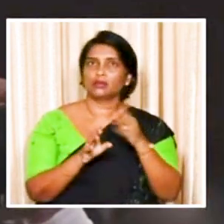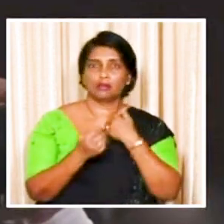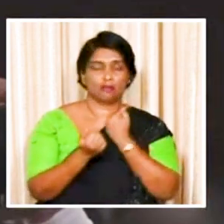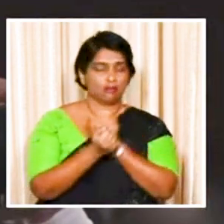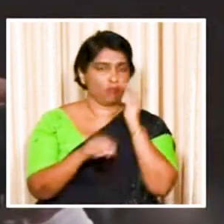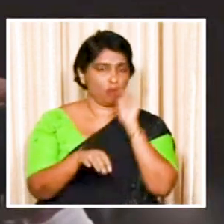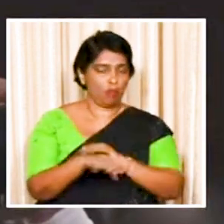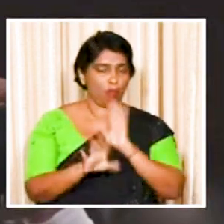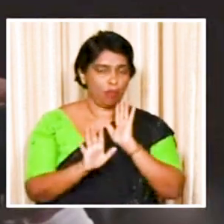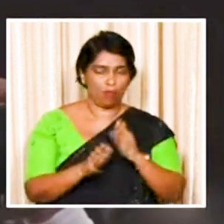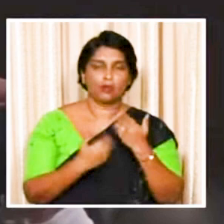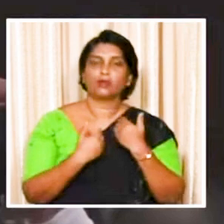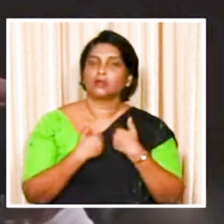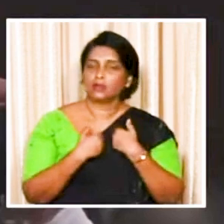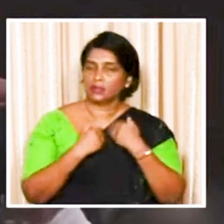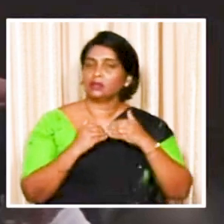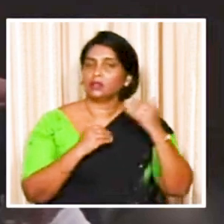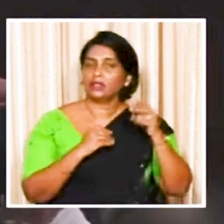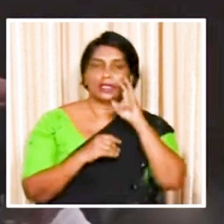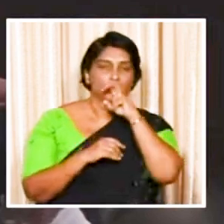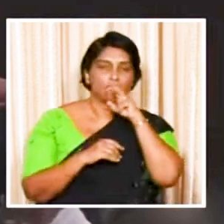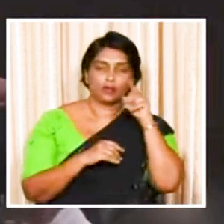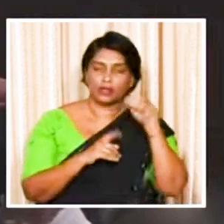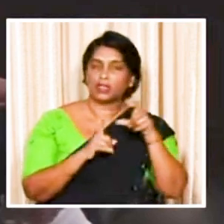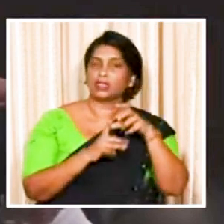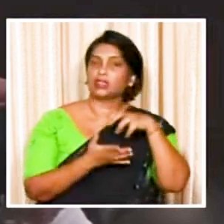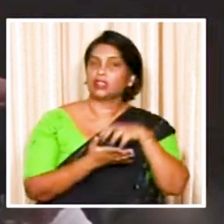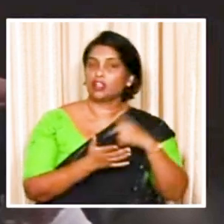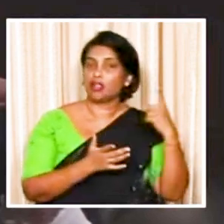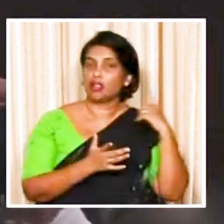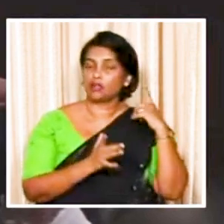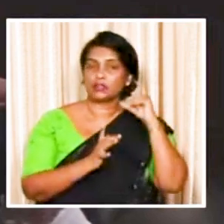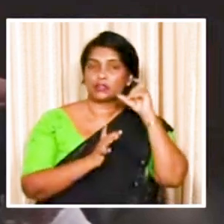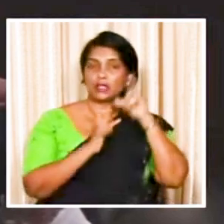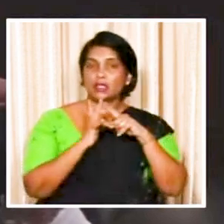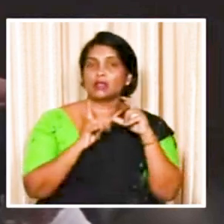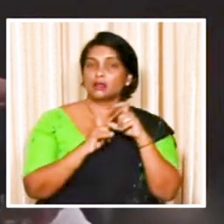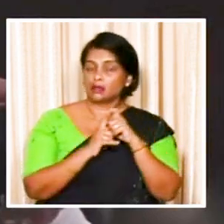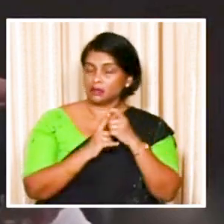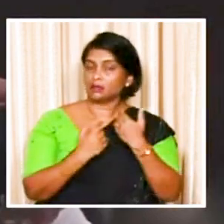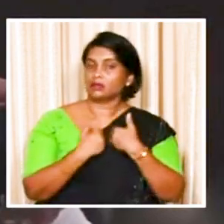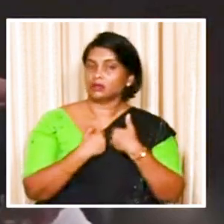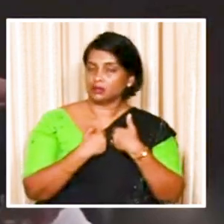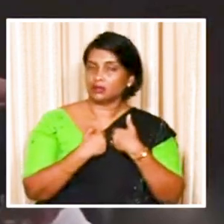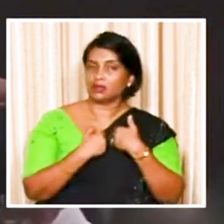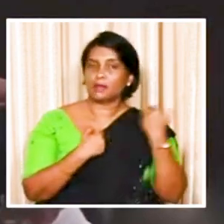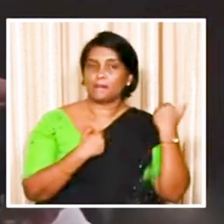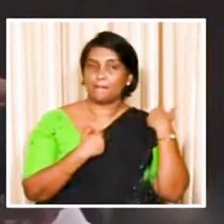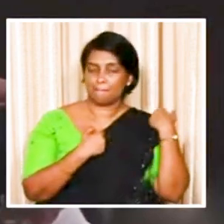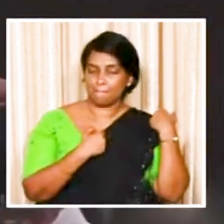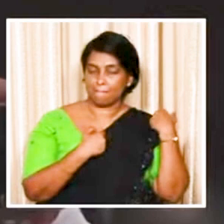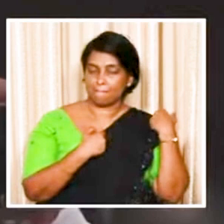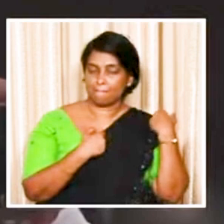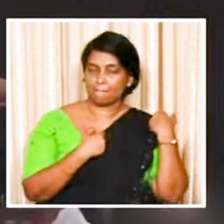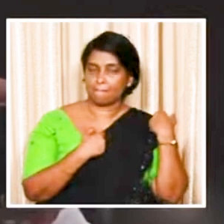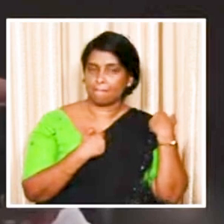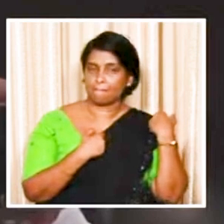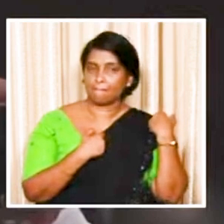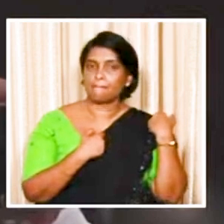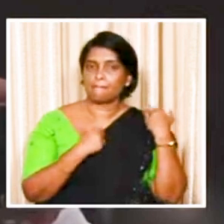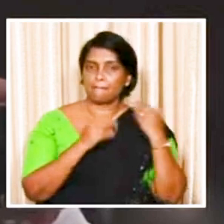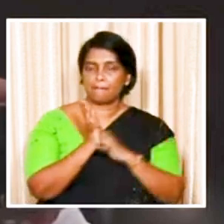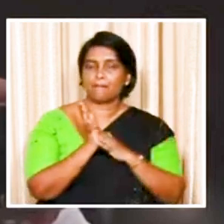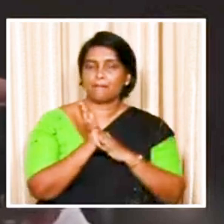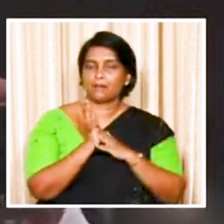உள்ள இராணுவ புலனாய்வாளர்கள் என்னையும் எனது சக ஊடகவியலாளர்களையும் விசாரணைக்கு உட்படுத்தி வருகின்றனர். இது எனக்கு